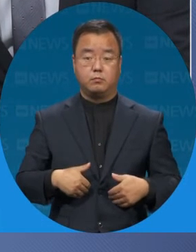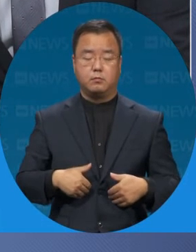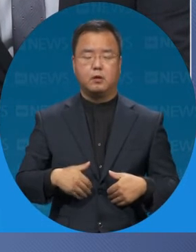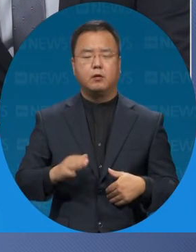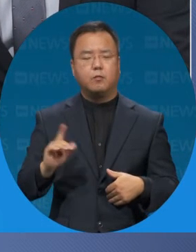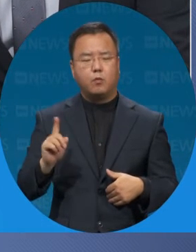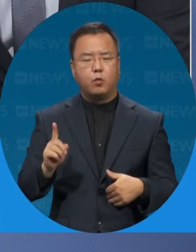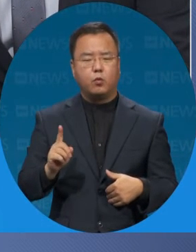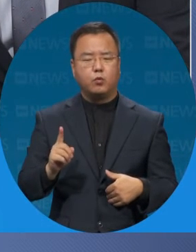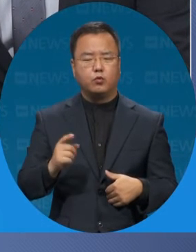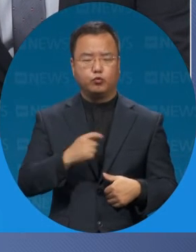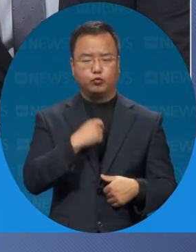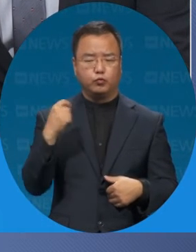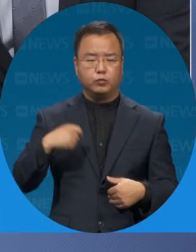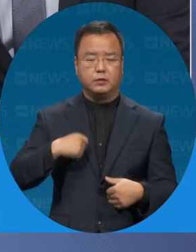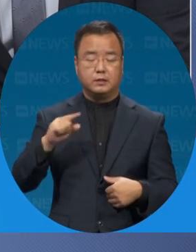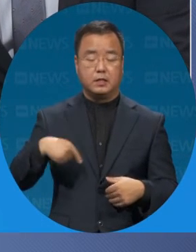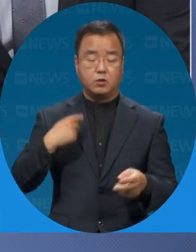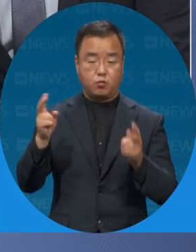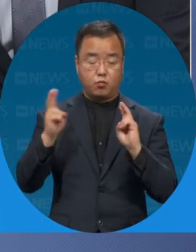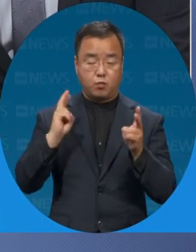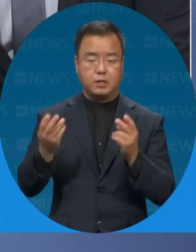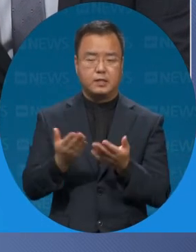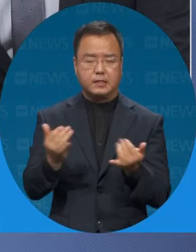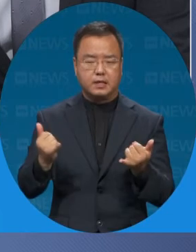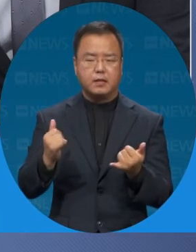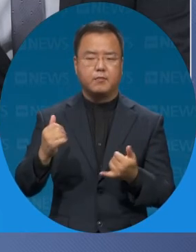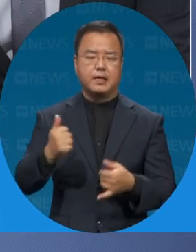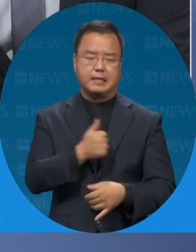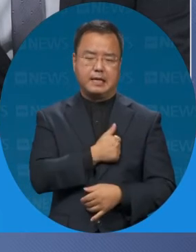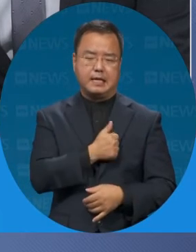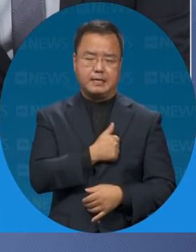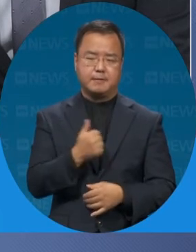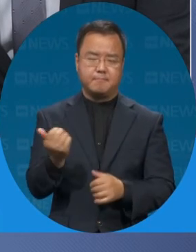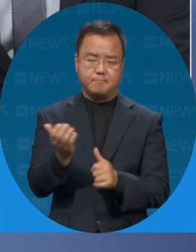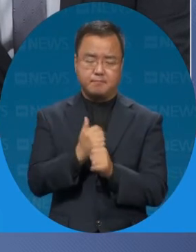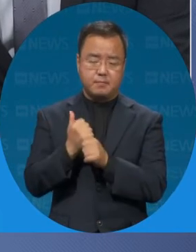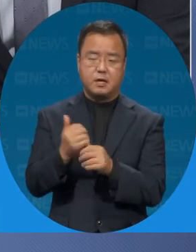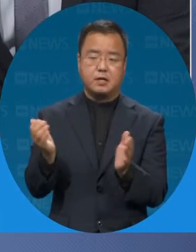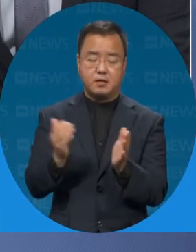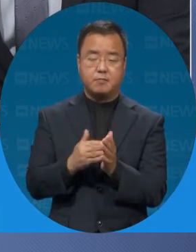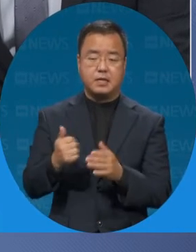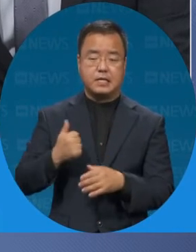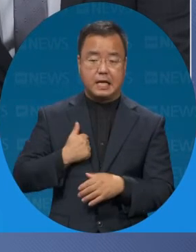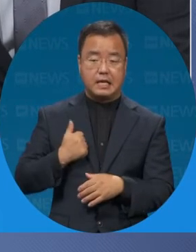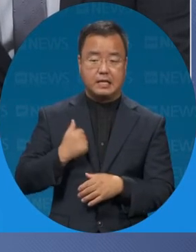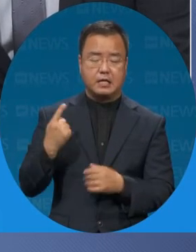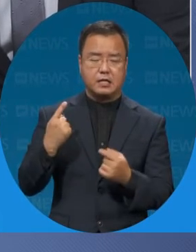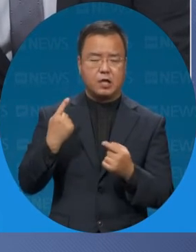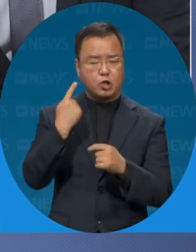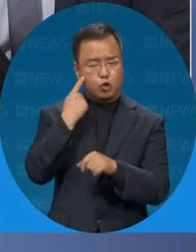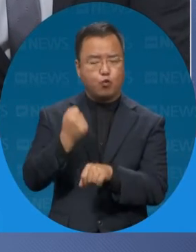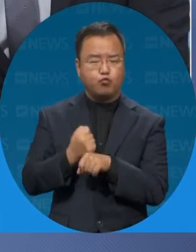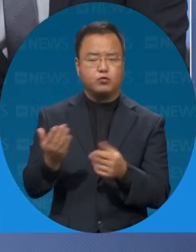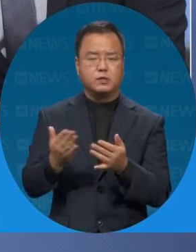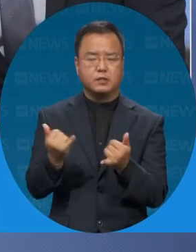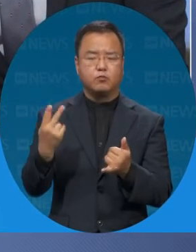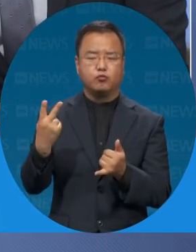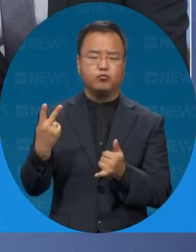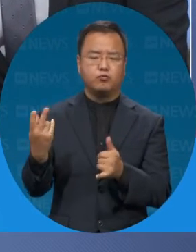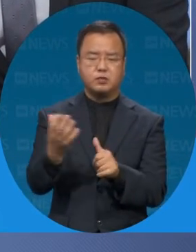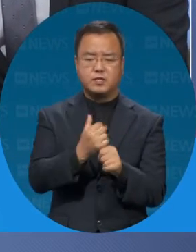중국은 자국 기업 임원이 캐나다에서 체포됐다 며 이에 대한 보복으로 캐나다 연구자 2명을 억류 하기도 했습니다